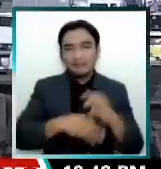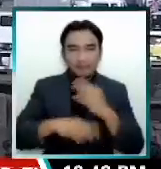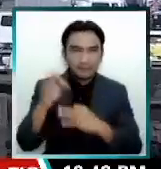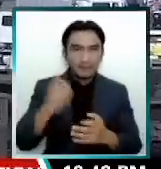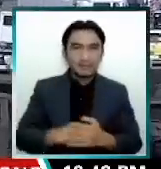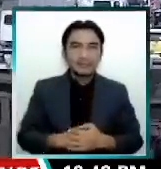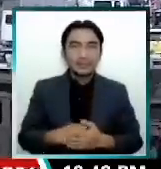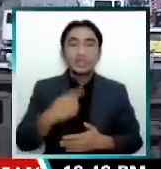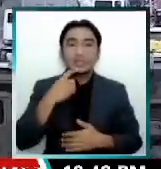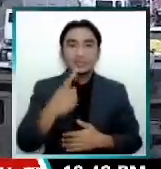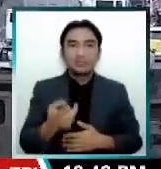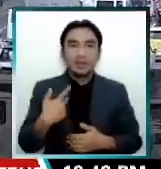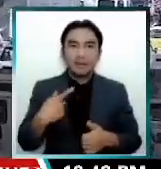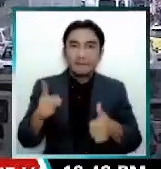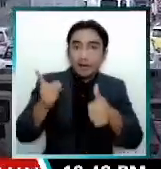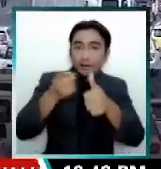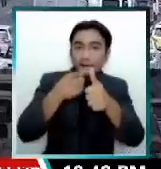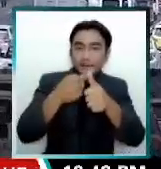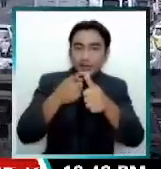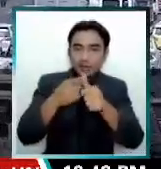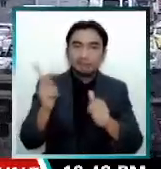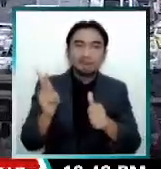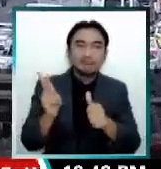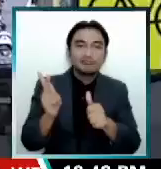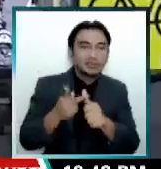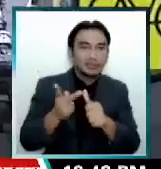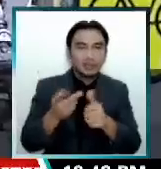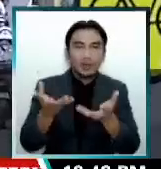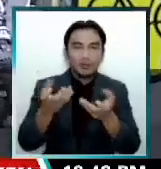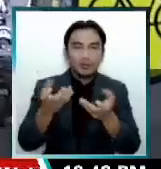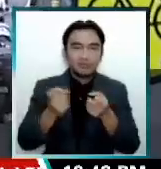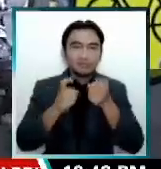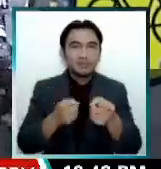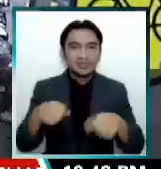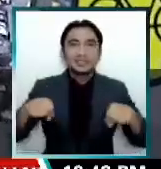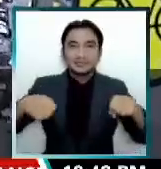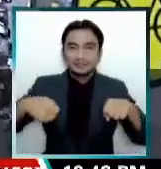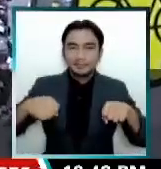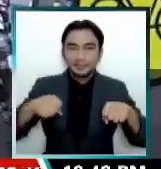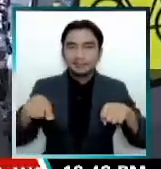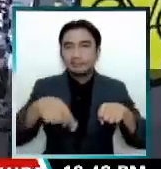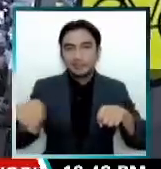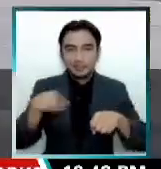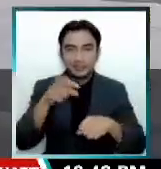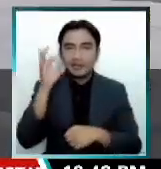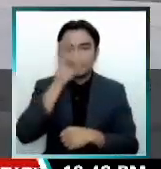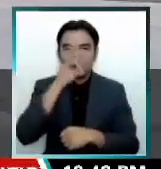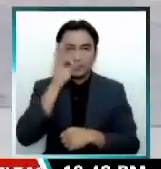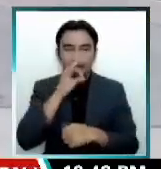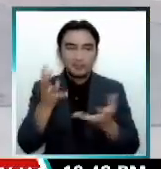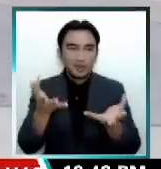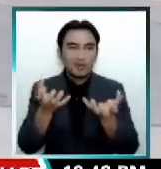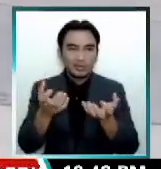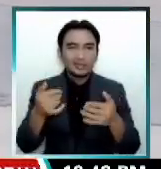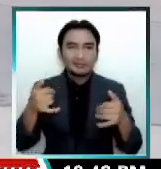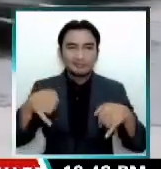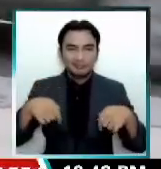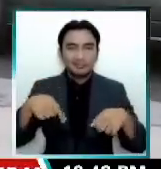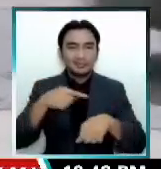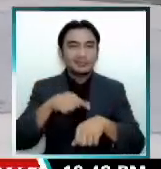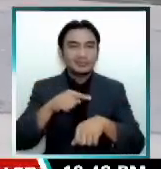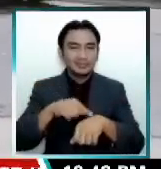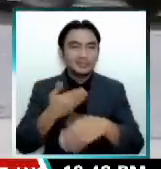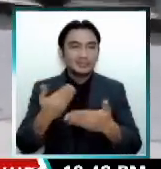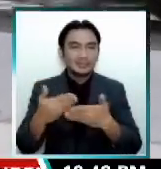motorsiklo ang nangunguna sa pinakamahal ng mga regalo na pinag-iipunan ng mga Pilipino ngayong magpapasko. Nasa 54,000 pesos